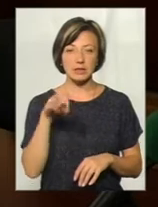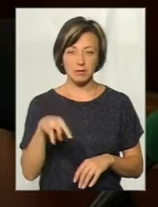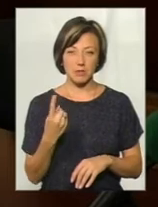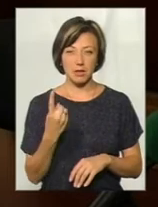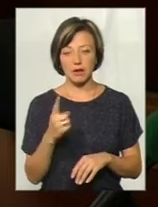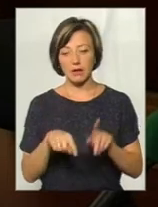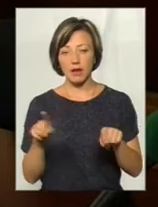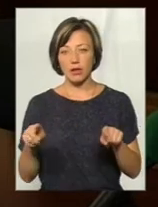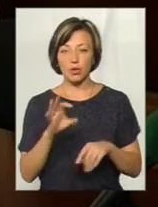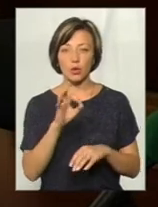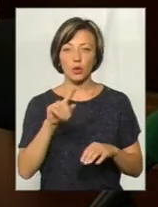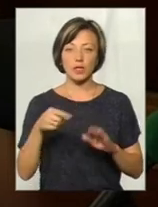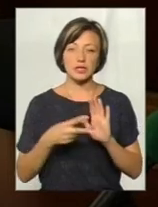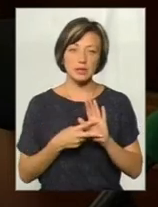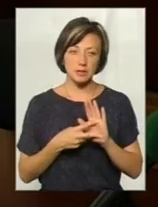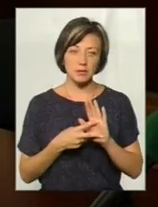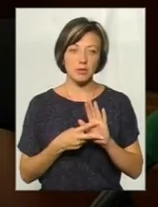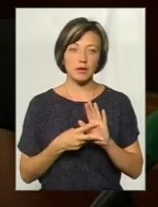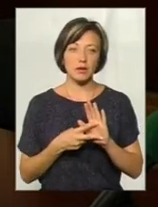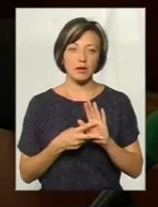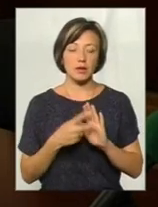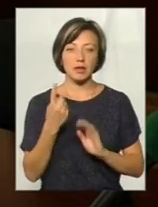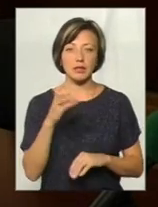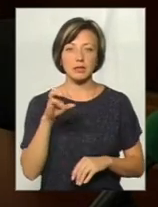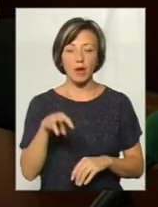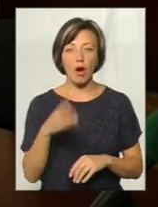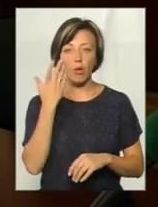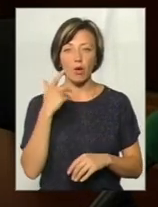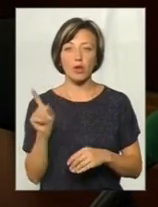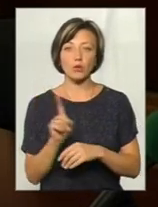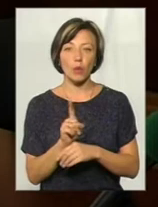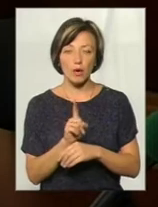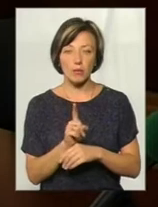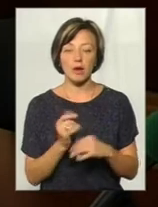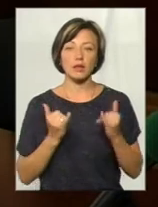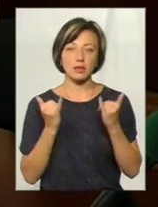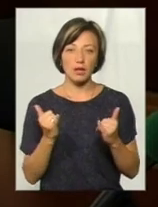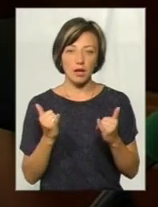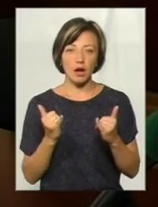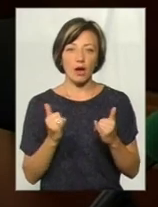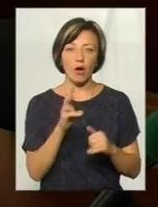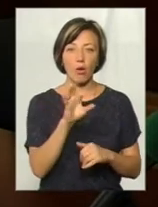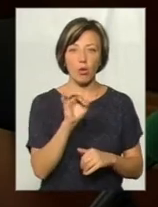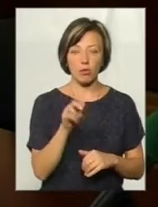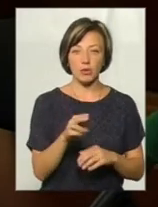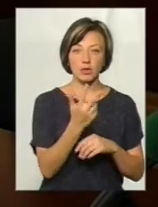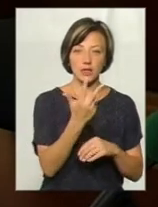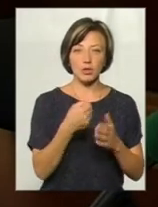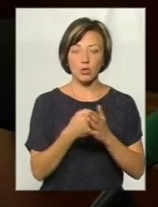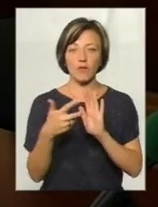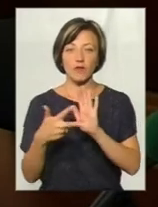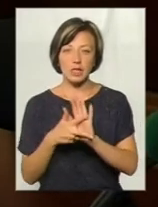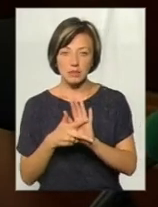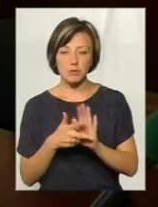кубічний, місцями 0,7 мг на сантиметр кубічний при нормі для коропа від 3 до 8.